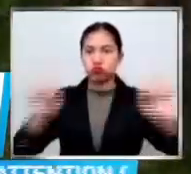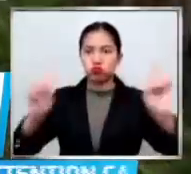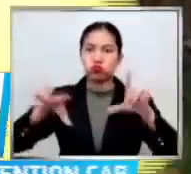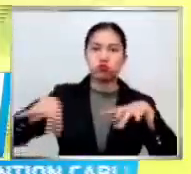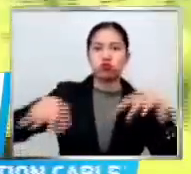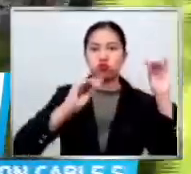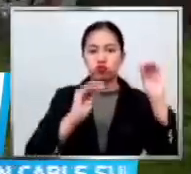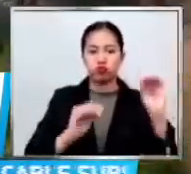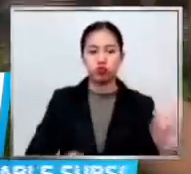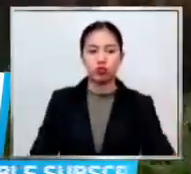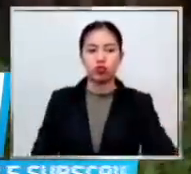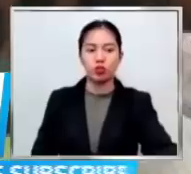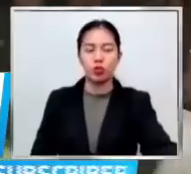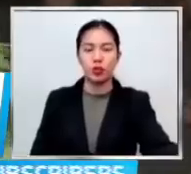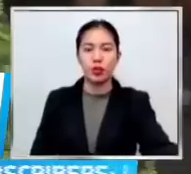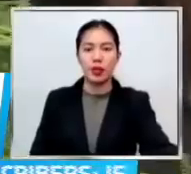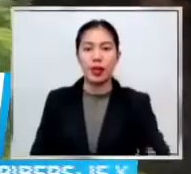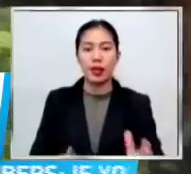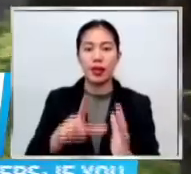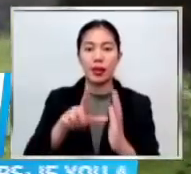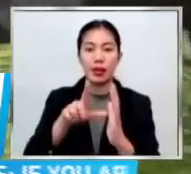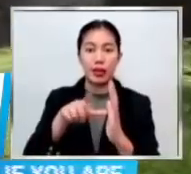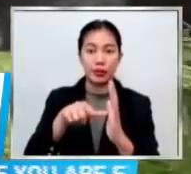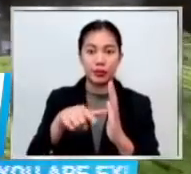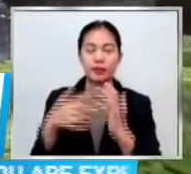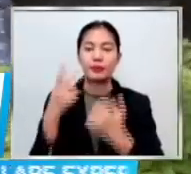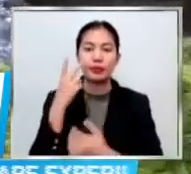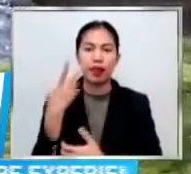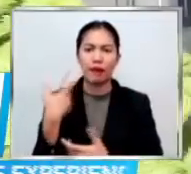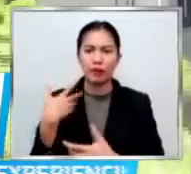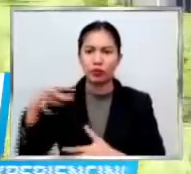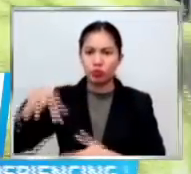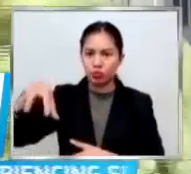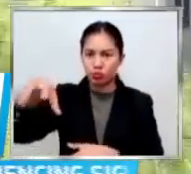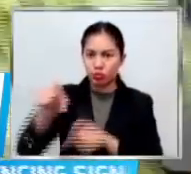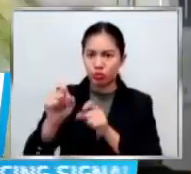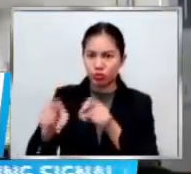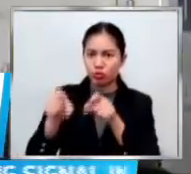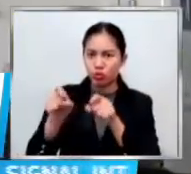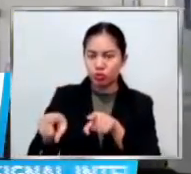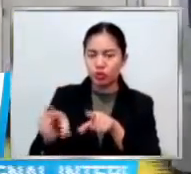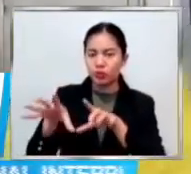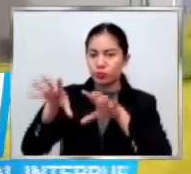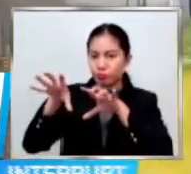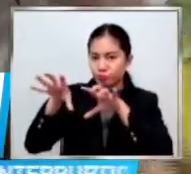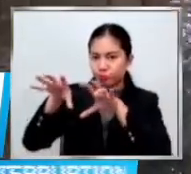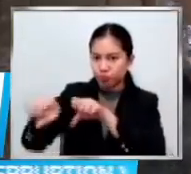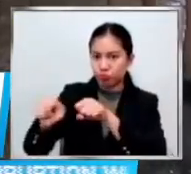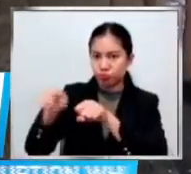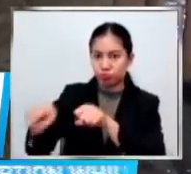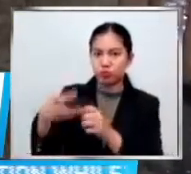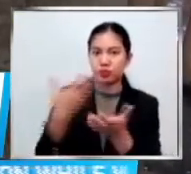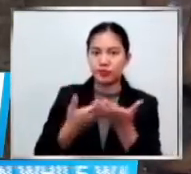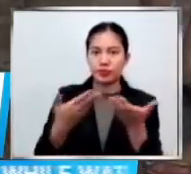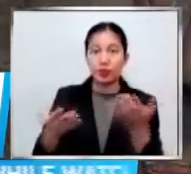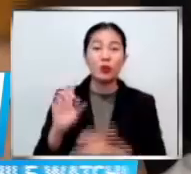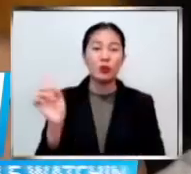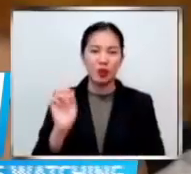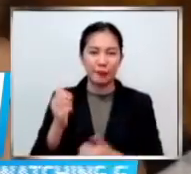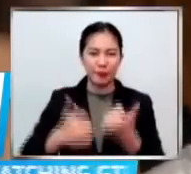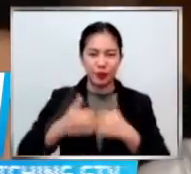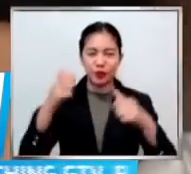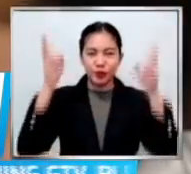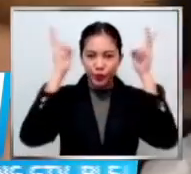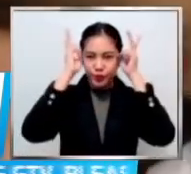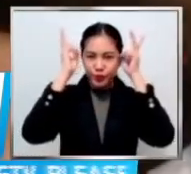Hanggang sa abutan ng ilang vendor na nakapwesto sa bangketa, kinumpiska ang mga paninda na karamihan ay gulay. Problemado si Mang Philip